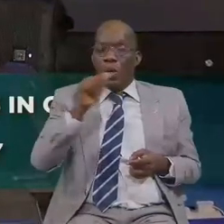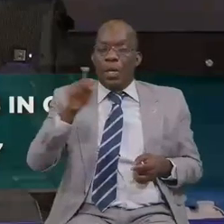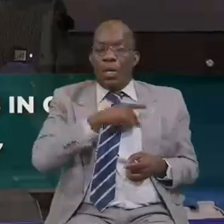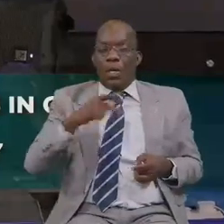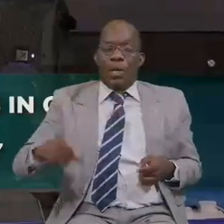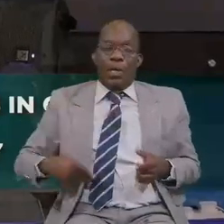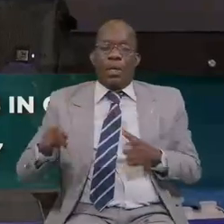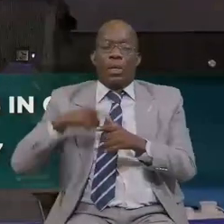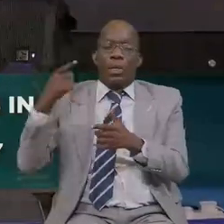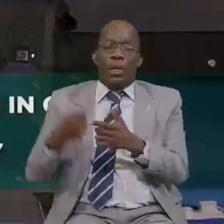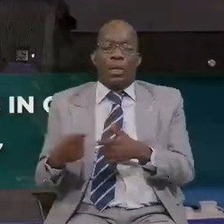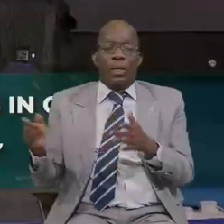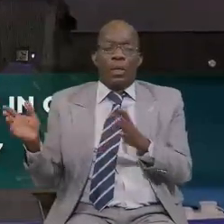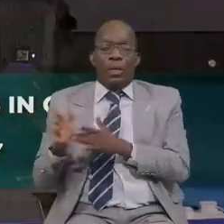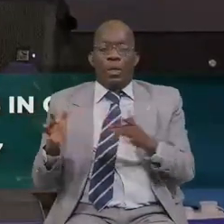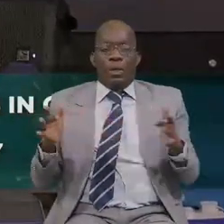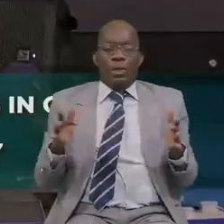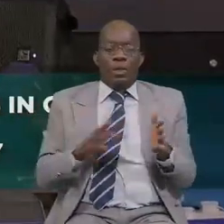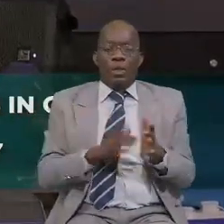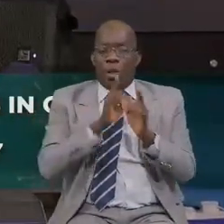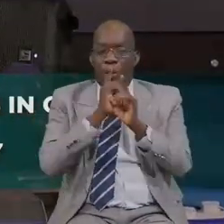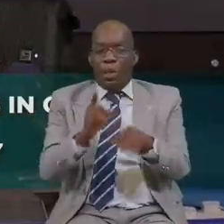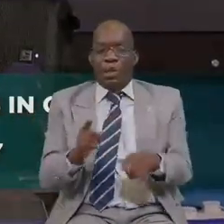Jésus lui répondit: tu le dis.